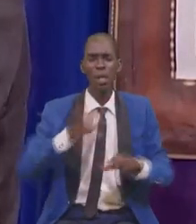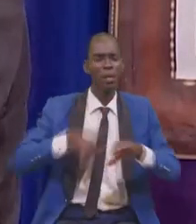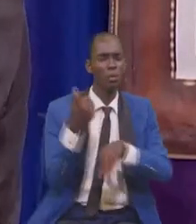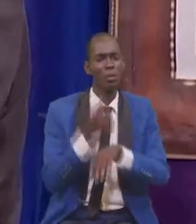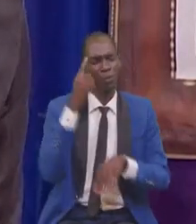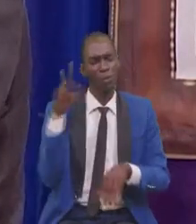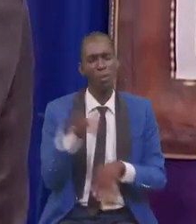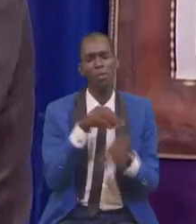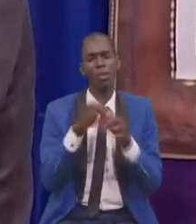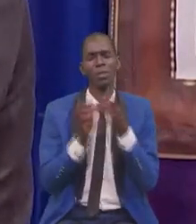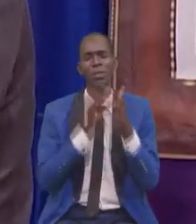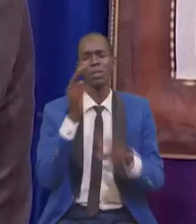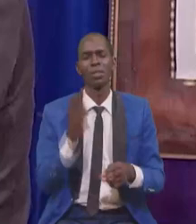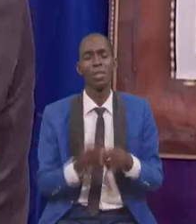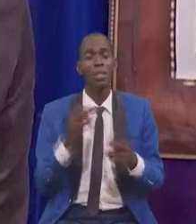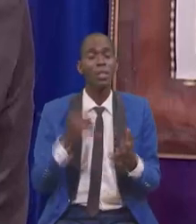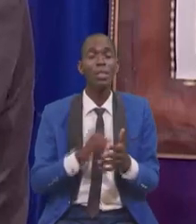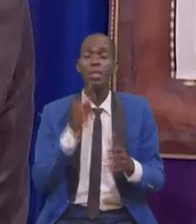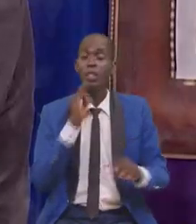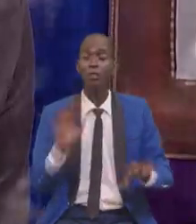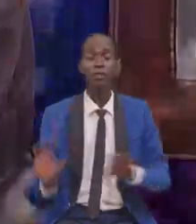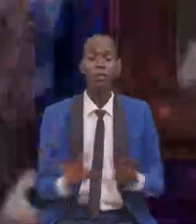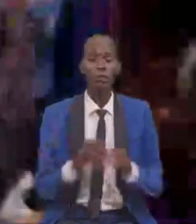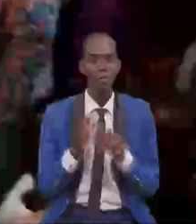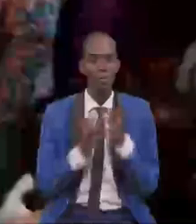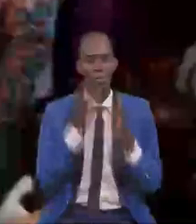la confirmation. C'est fait.